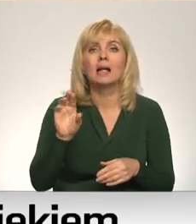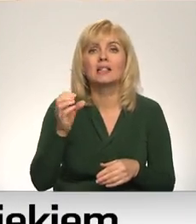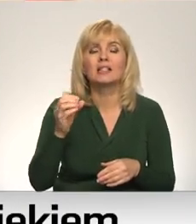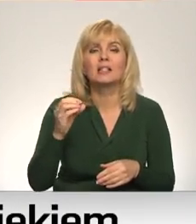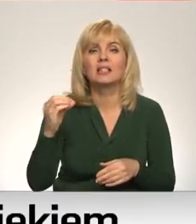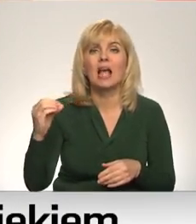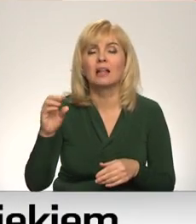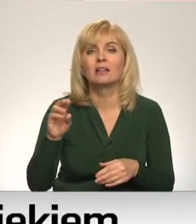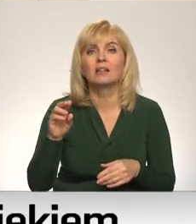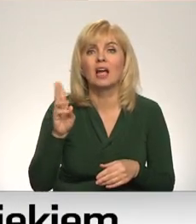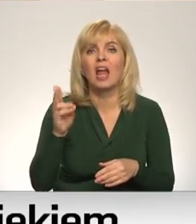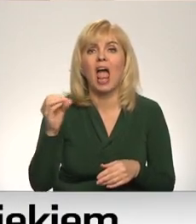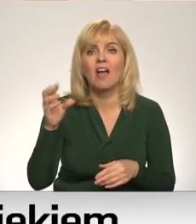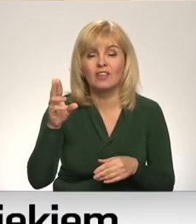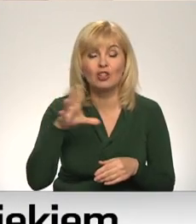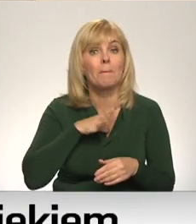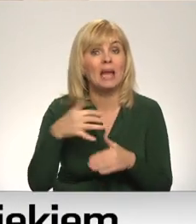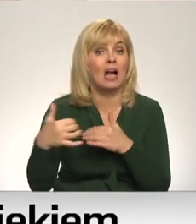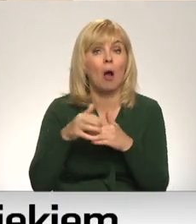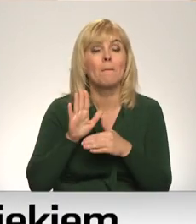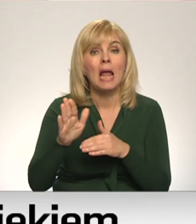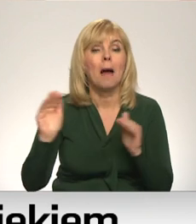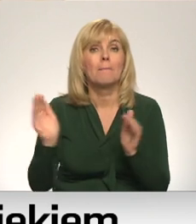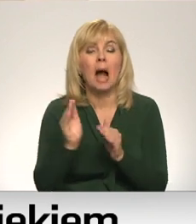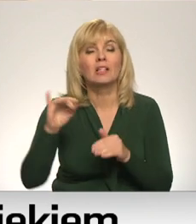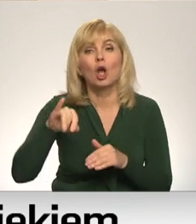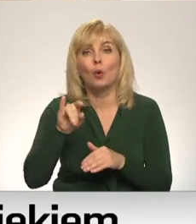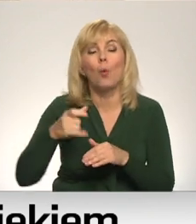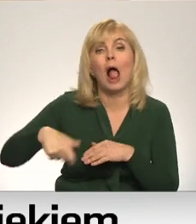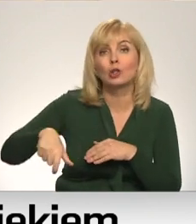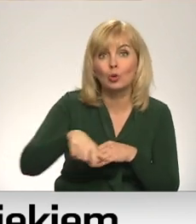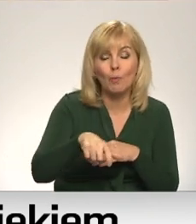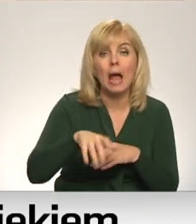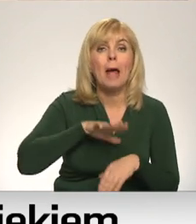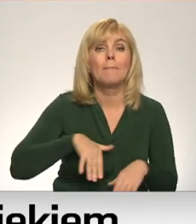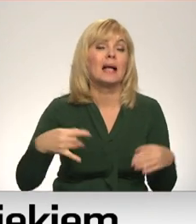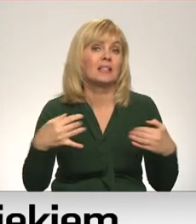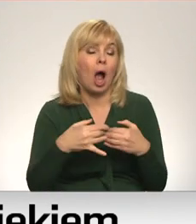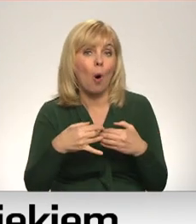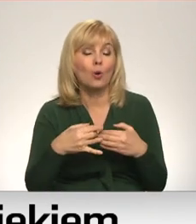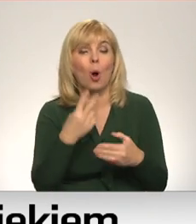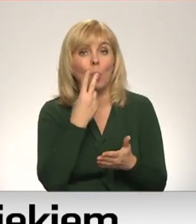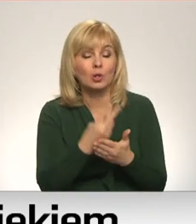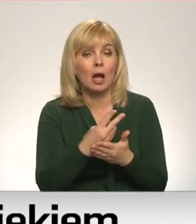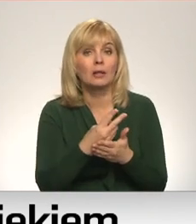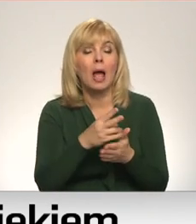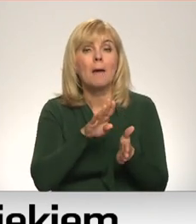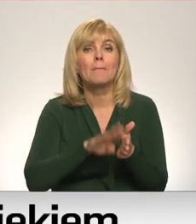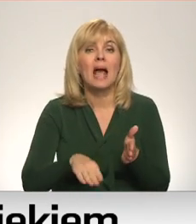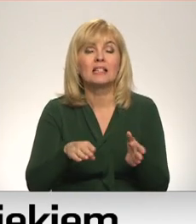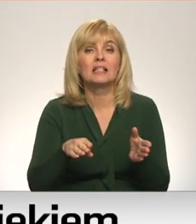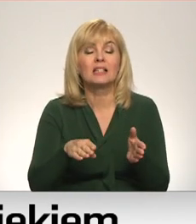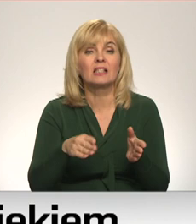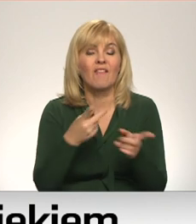piedalās kaujās pie Mazās Jūglas upes. Viņš pēc kaujām tiek uzskatīts par bezvēsts pazudušu.